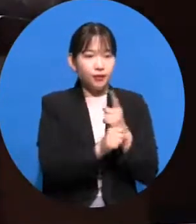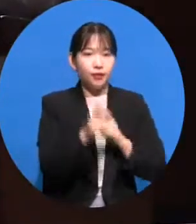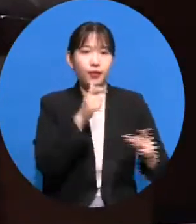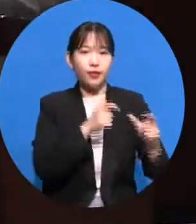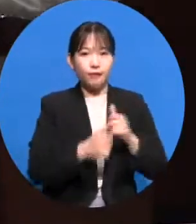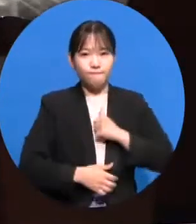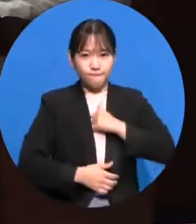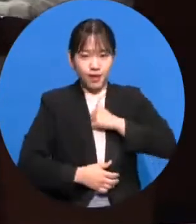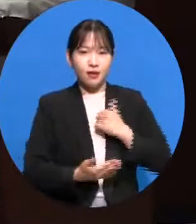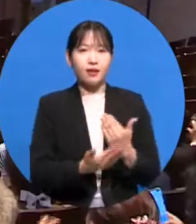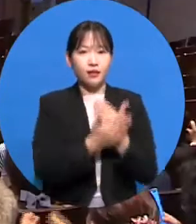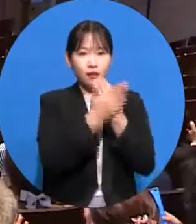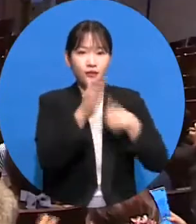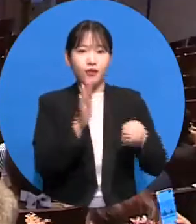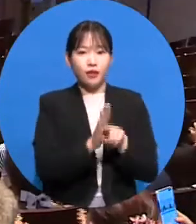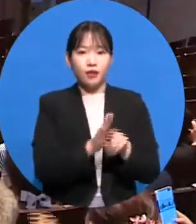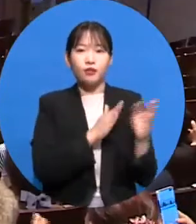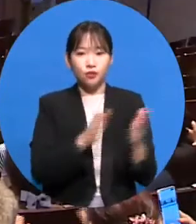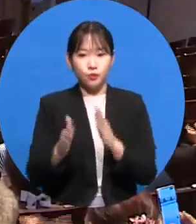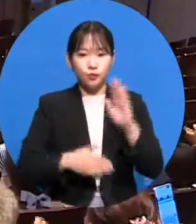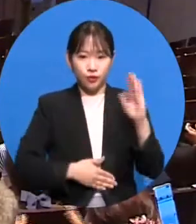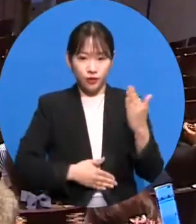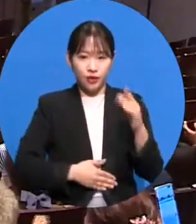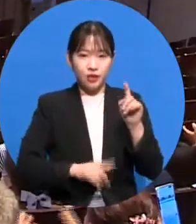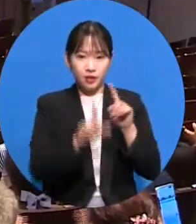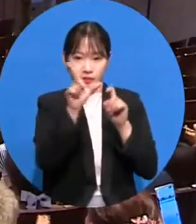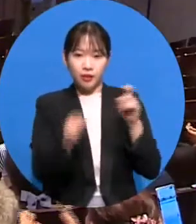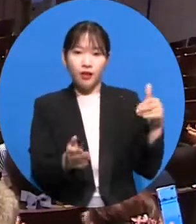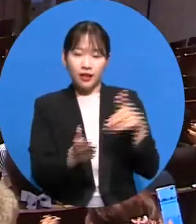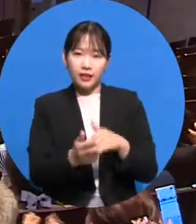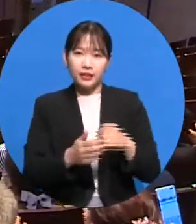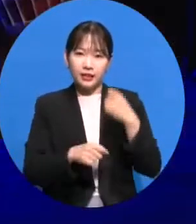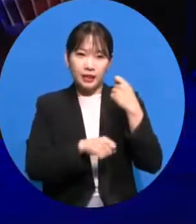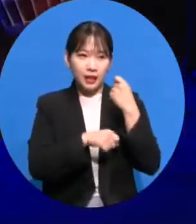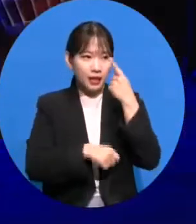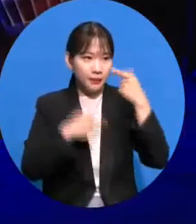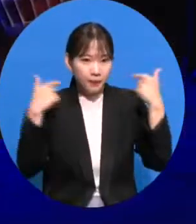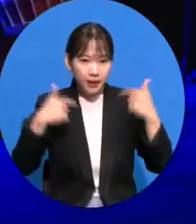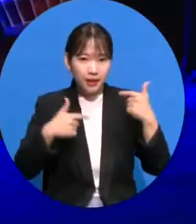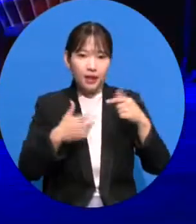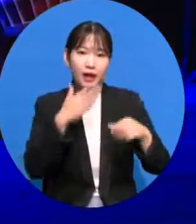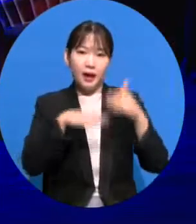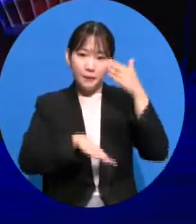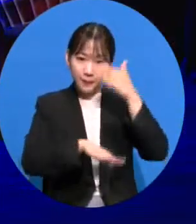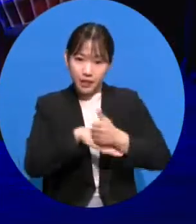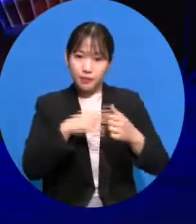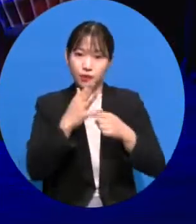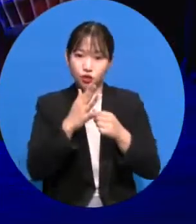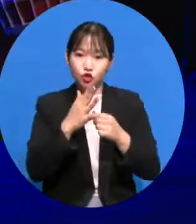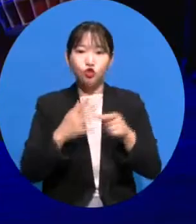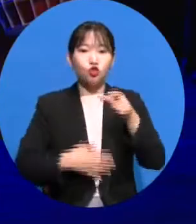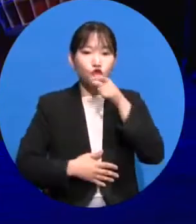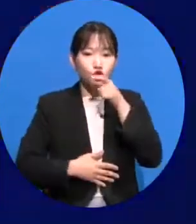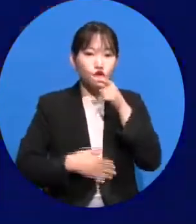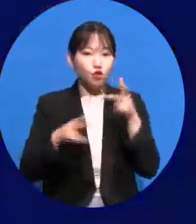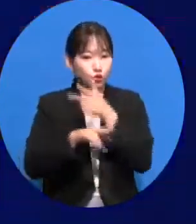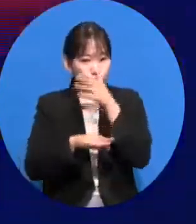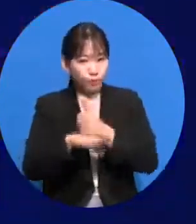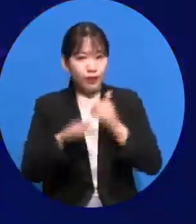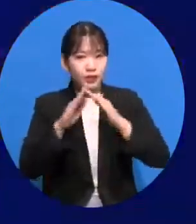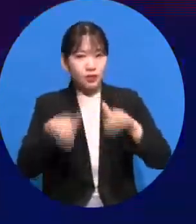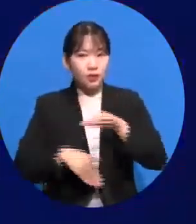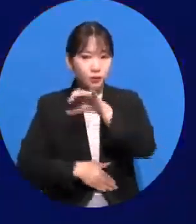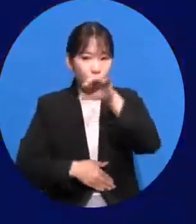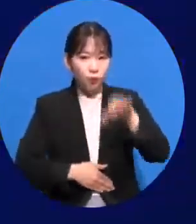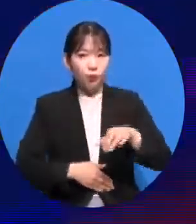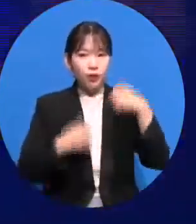위해 마련됐습니다. 오는 11월까지 매달 마지막 주 수요일이나 주말에 전남 관광지 등에서 공연을